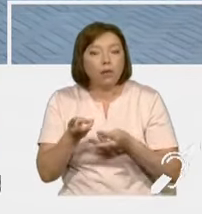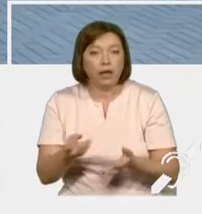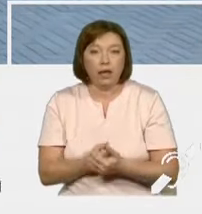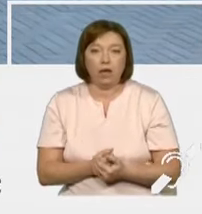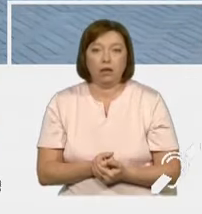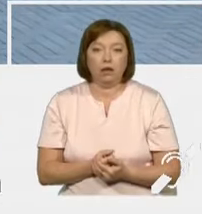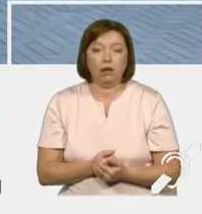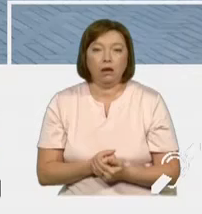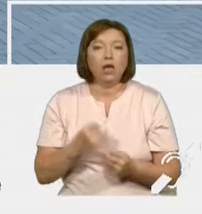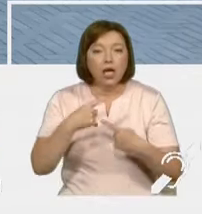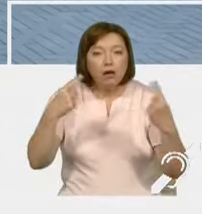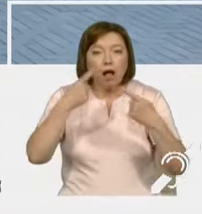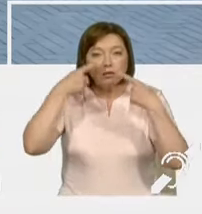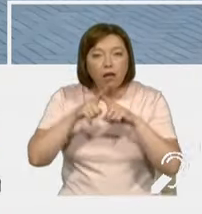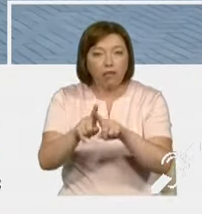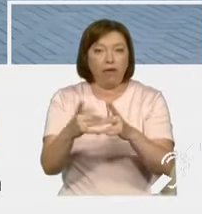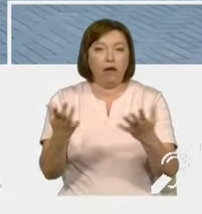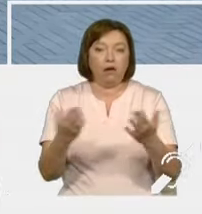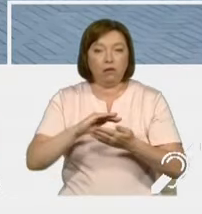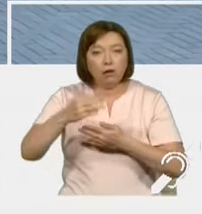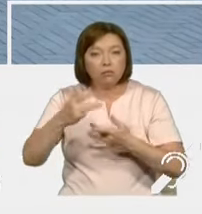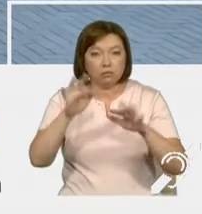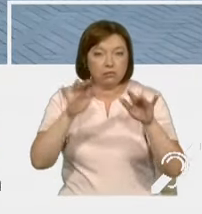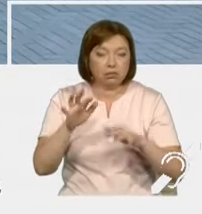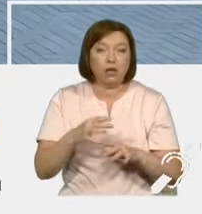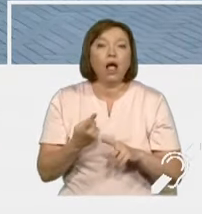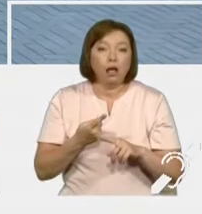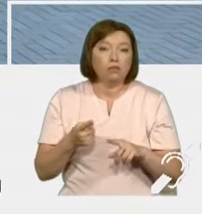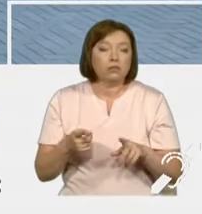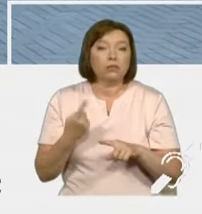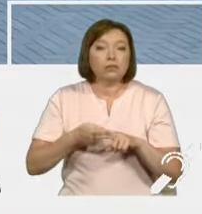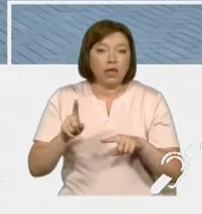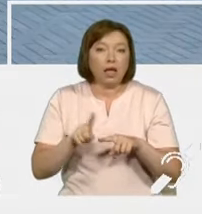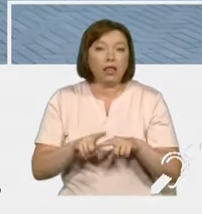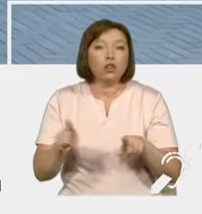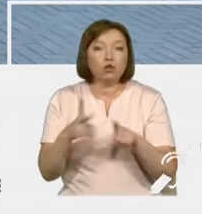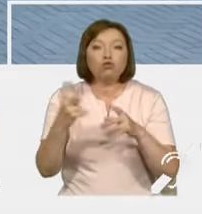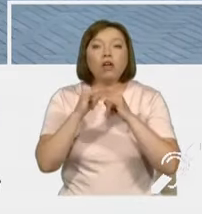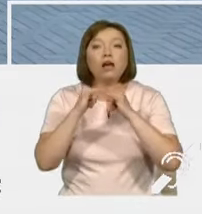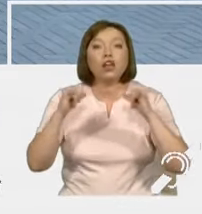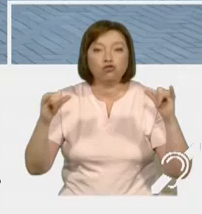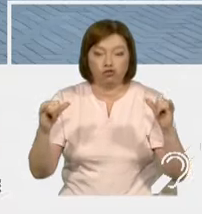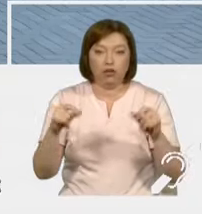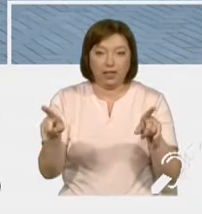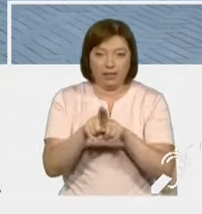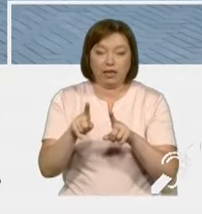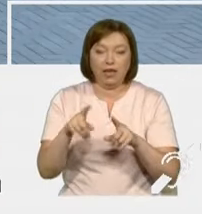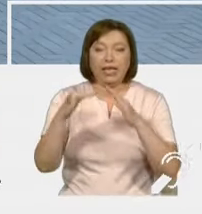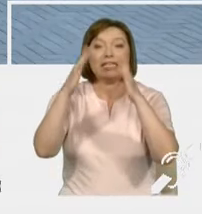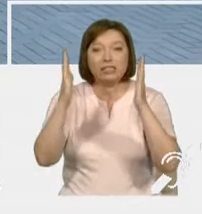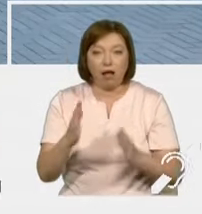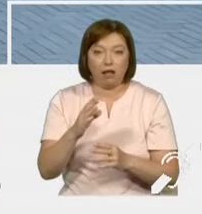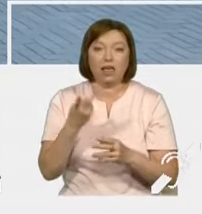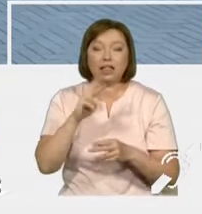de ventilare ghidată electronic, merită să fie asemenea edificii, în general, în cadrul asistenței medicale